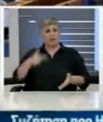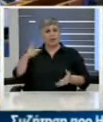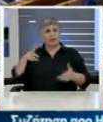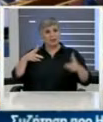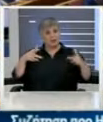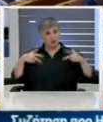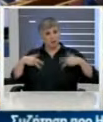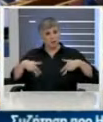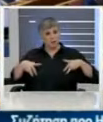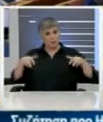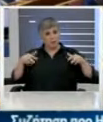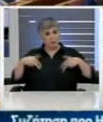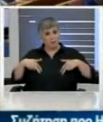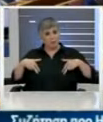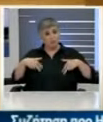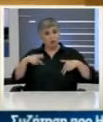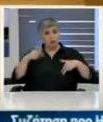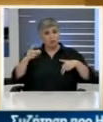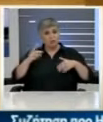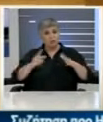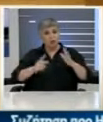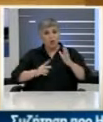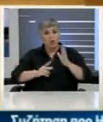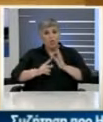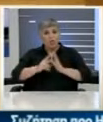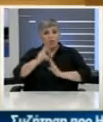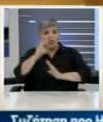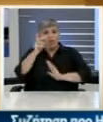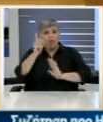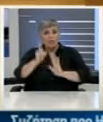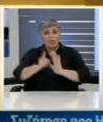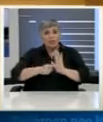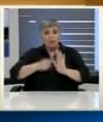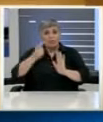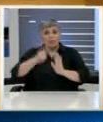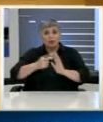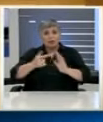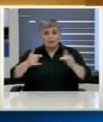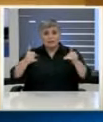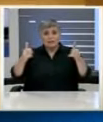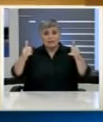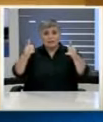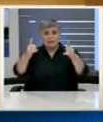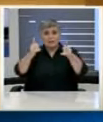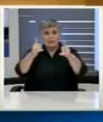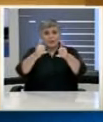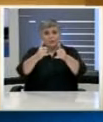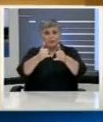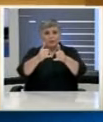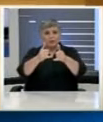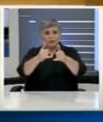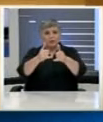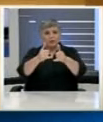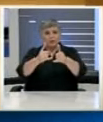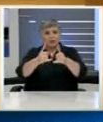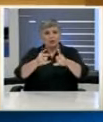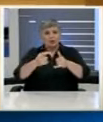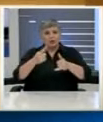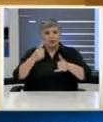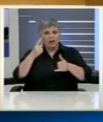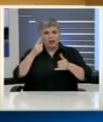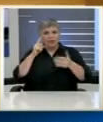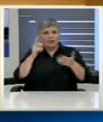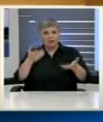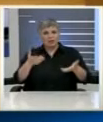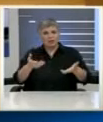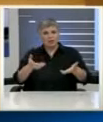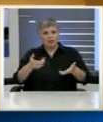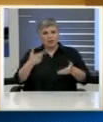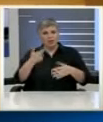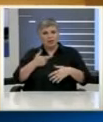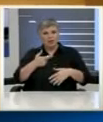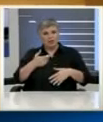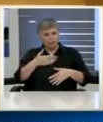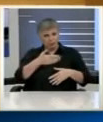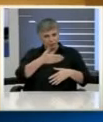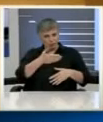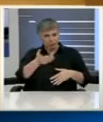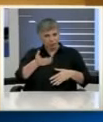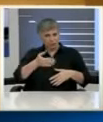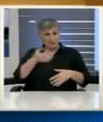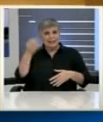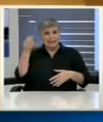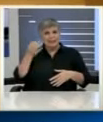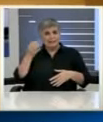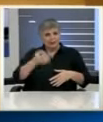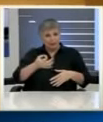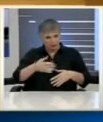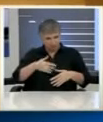συνομιλεί 12 φορές με έναν ισοβίτη δεν ξέρουμε αν έχει συνομιλήσει δεν ξέρω συνομιλείτε τακτικά με ισοβίτες κύριε καμμένο δεν